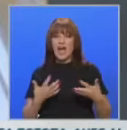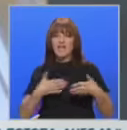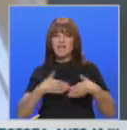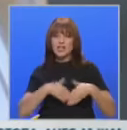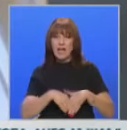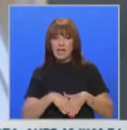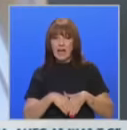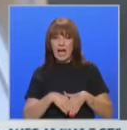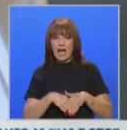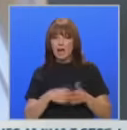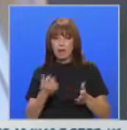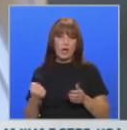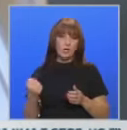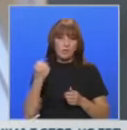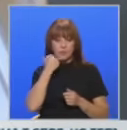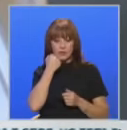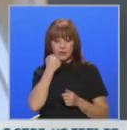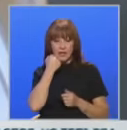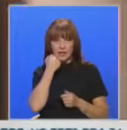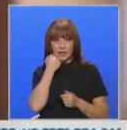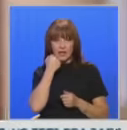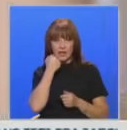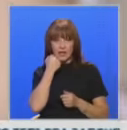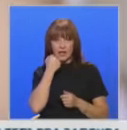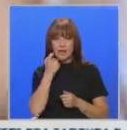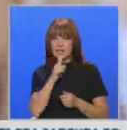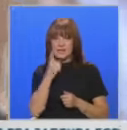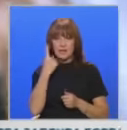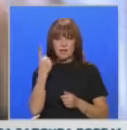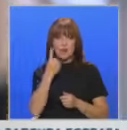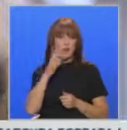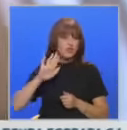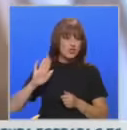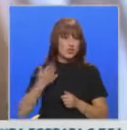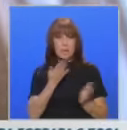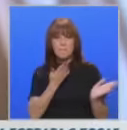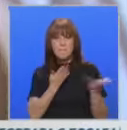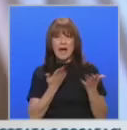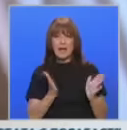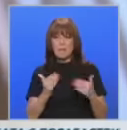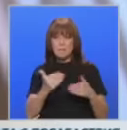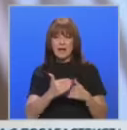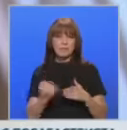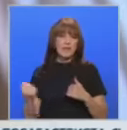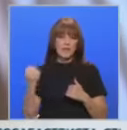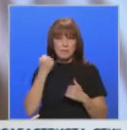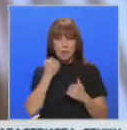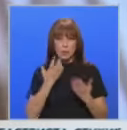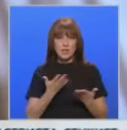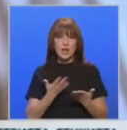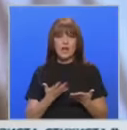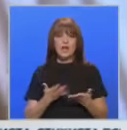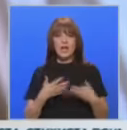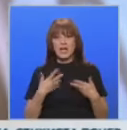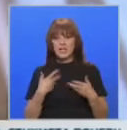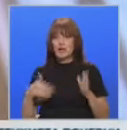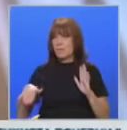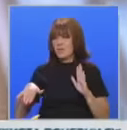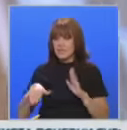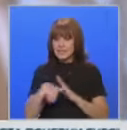която ми посегна, не само с Мария, и с предмети, казах, че исках да си